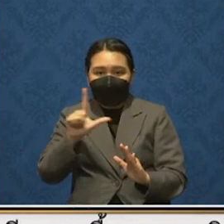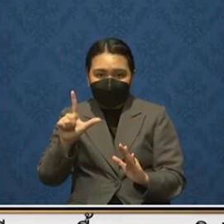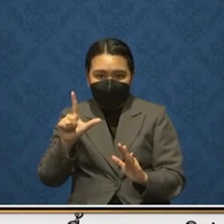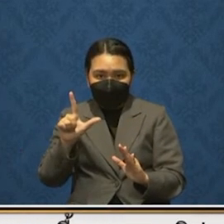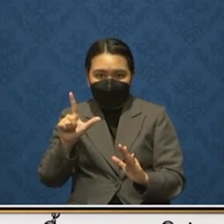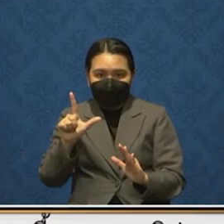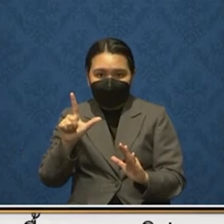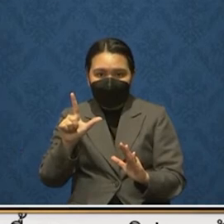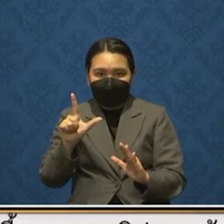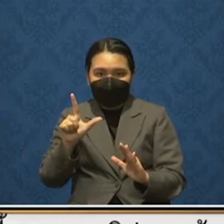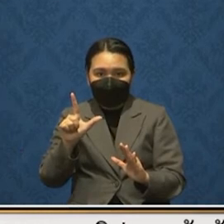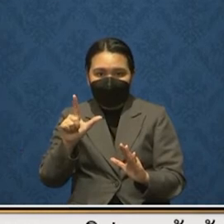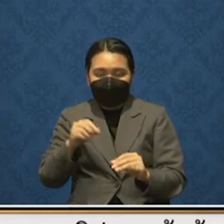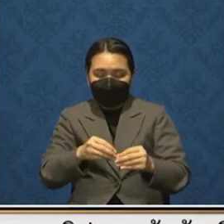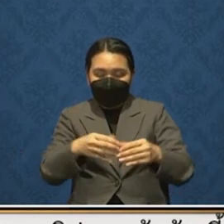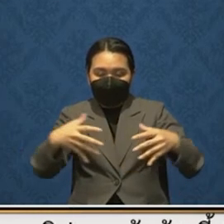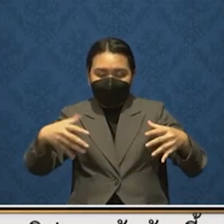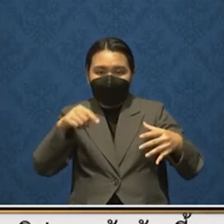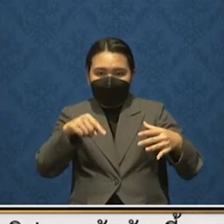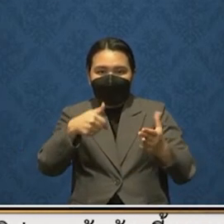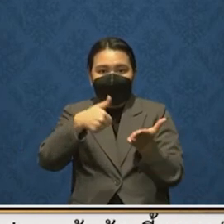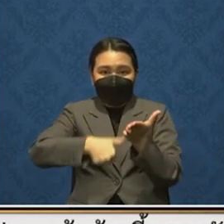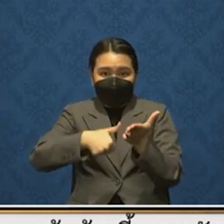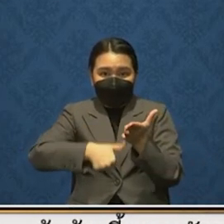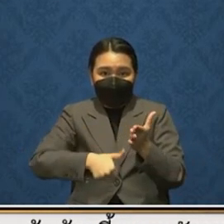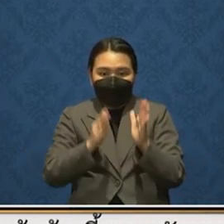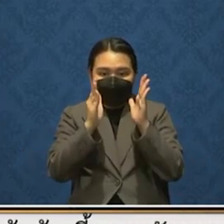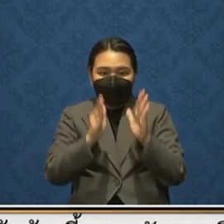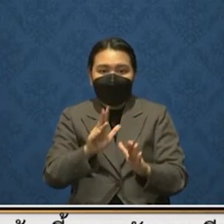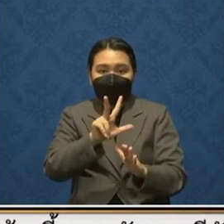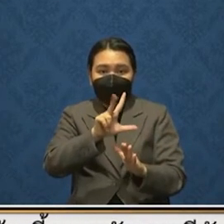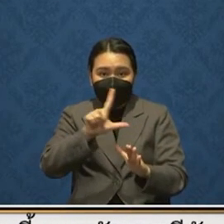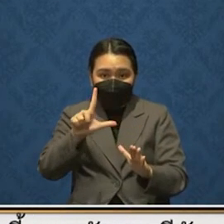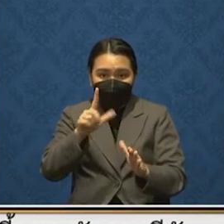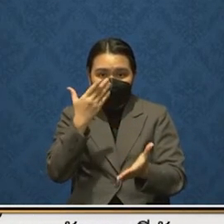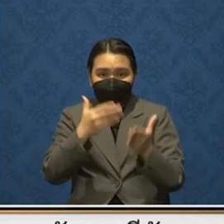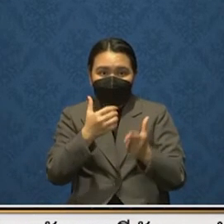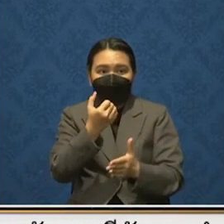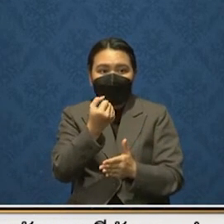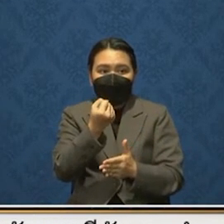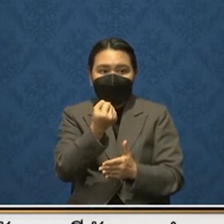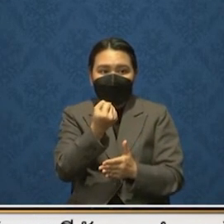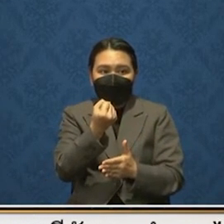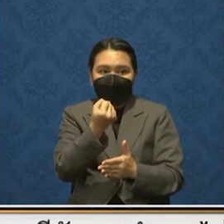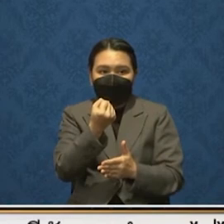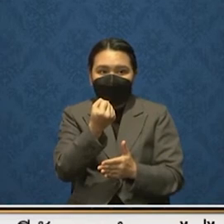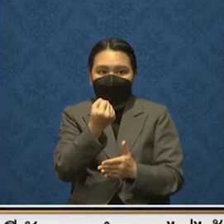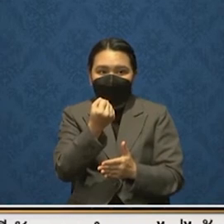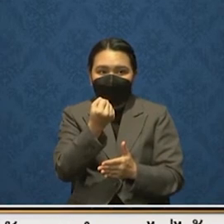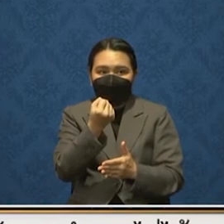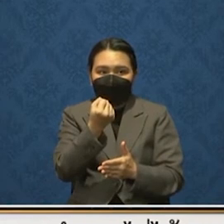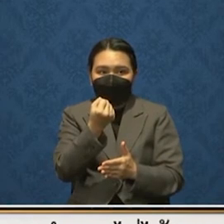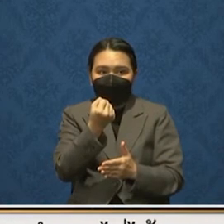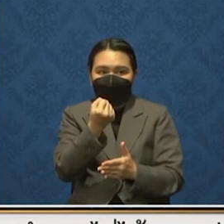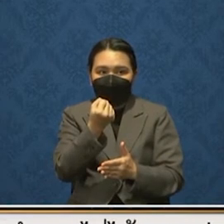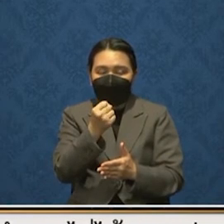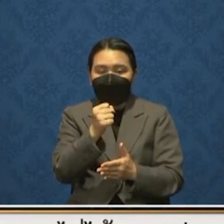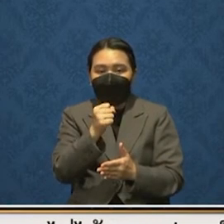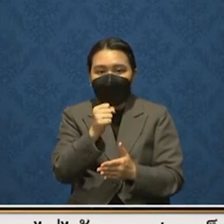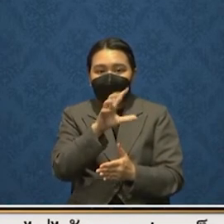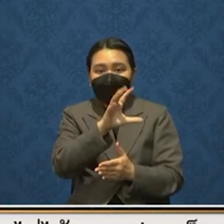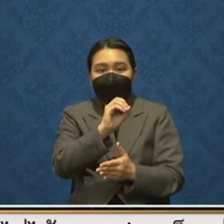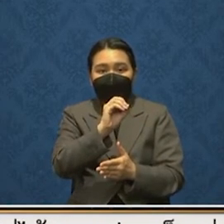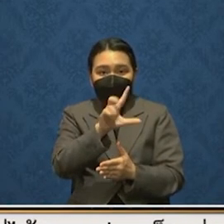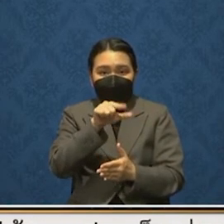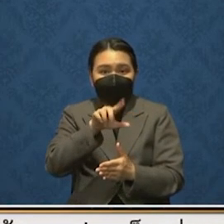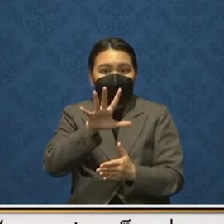บประโรษ 3 ล้คนหรอ 5.9% เป็นหนี่เสียหรอแแต่คนที่กระเซ